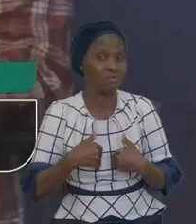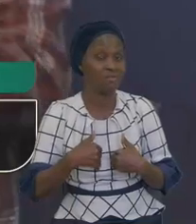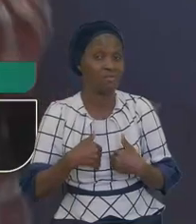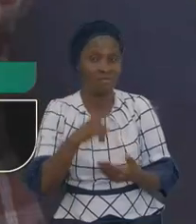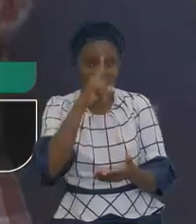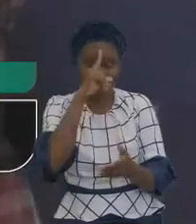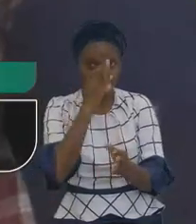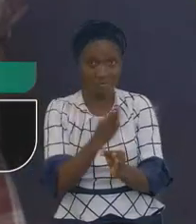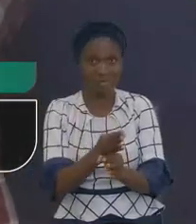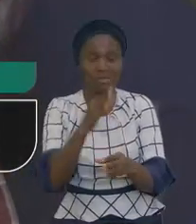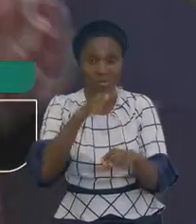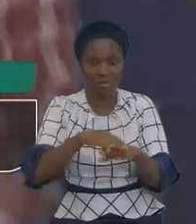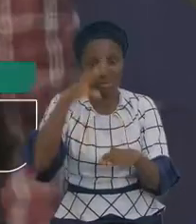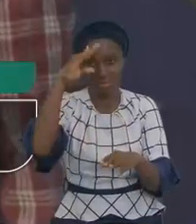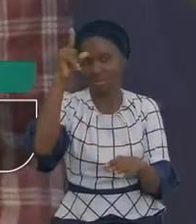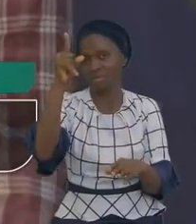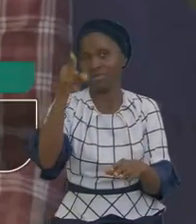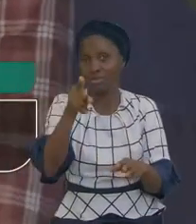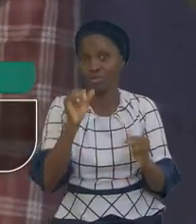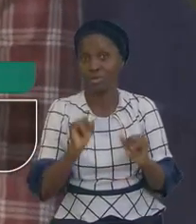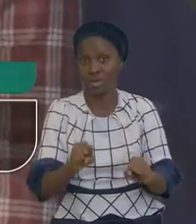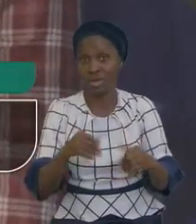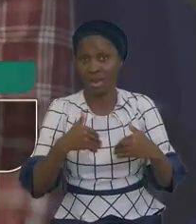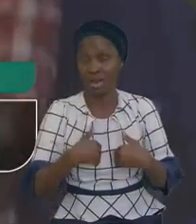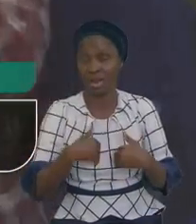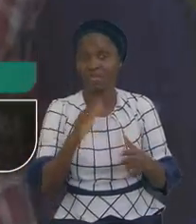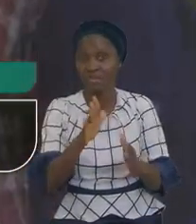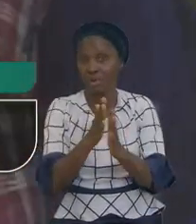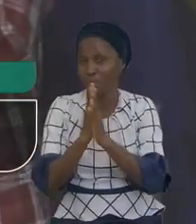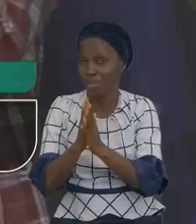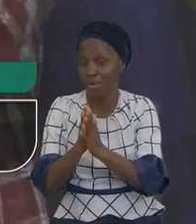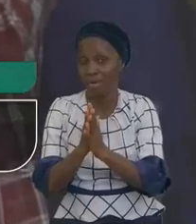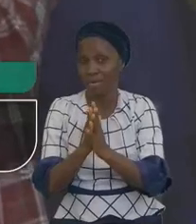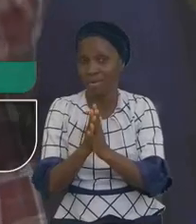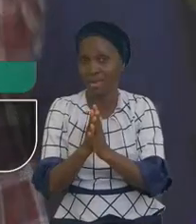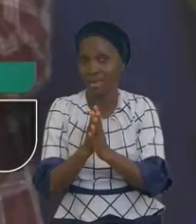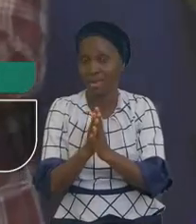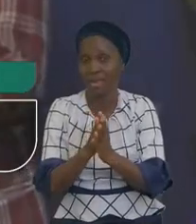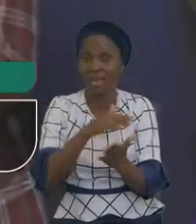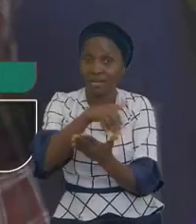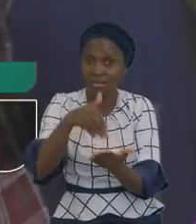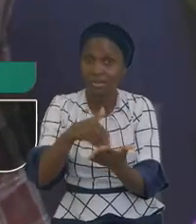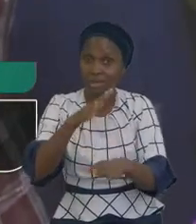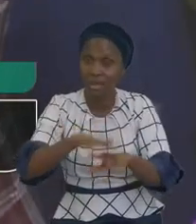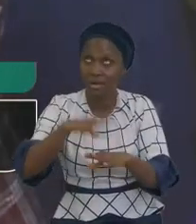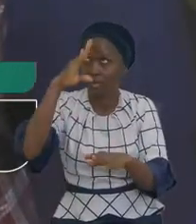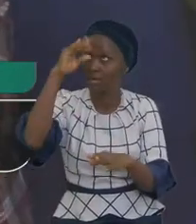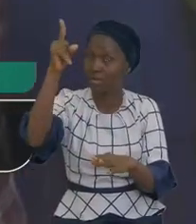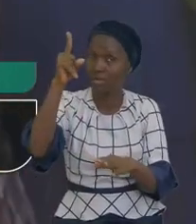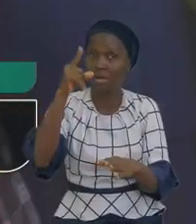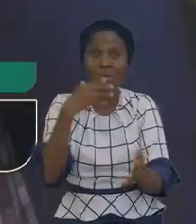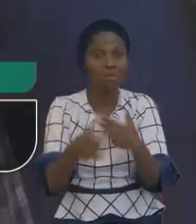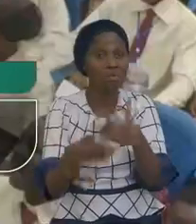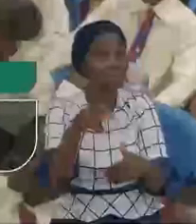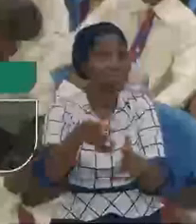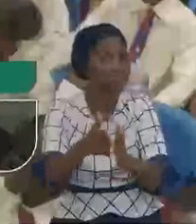Et tu peux lui adresser ta prière, tes pétitions centrées sur lui. Tout ce que vous demanderez au nom de Jésus,